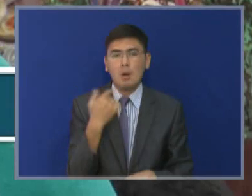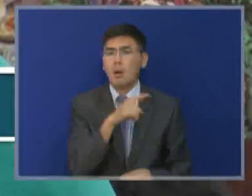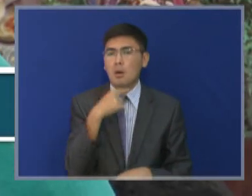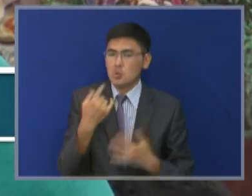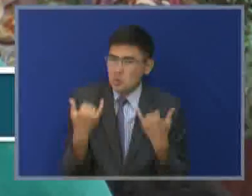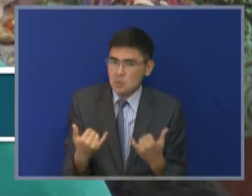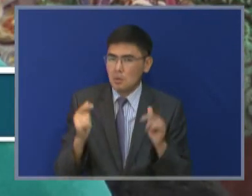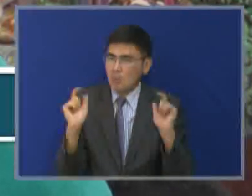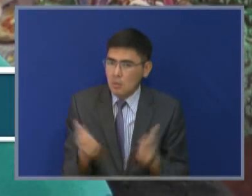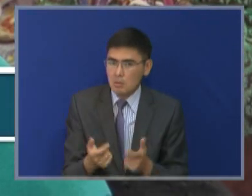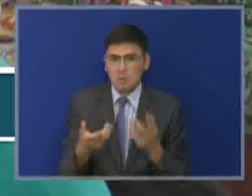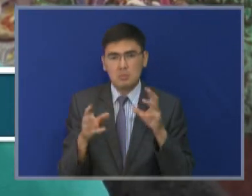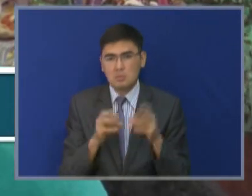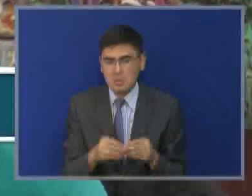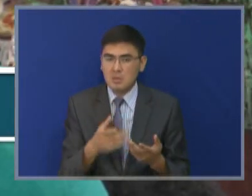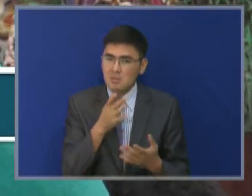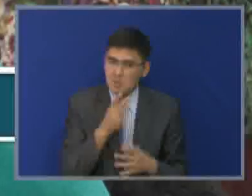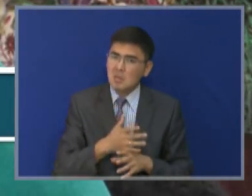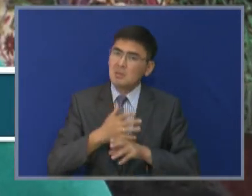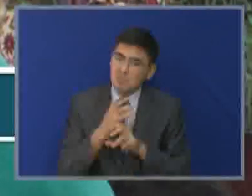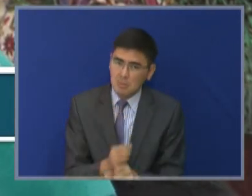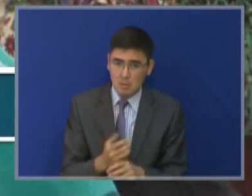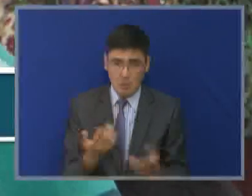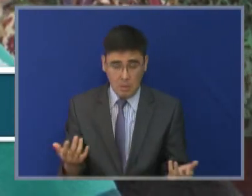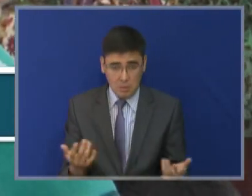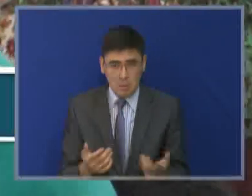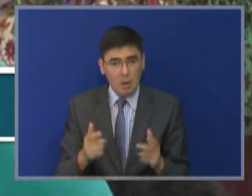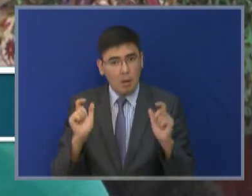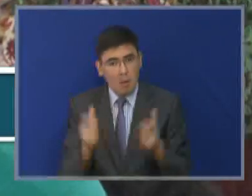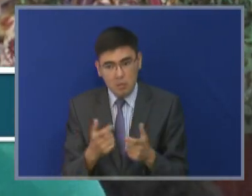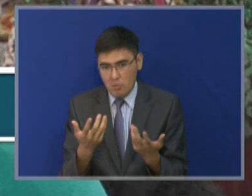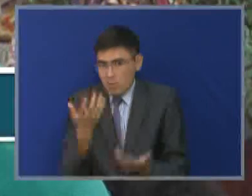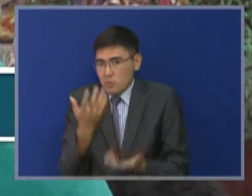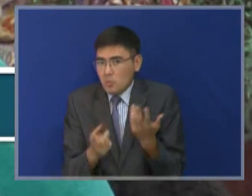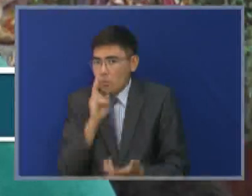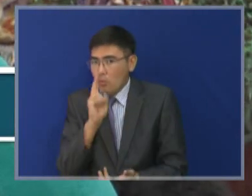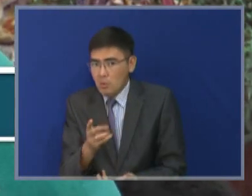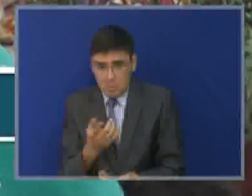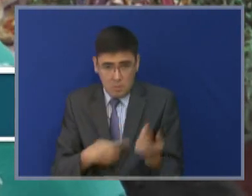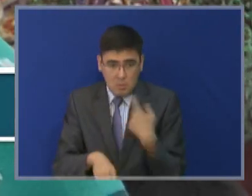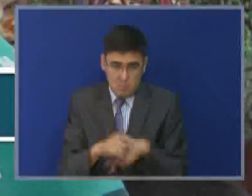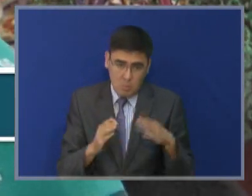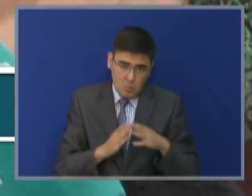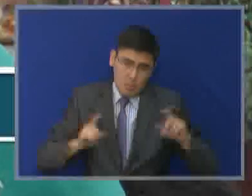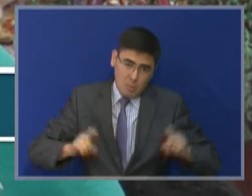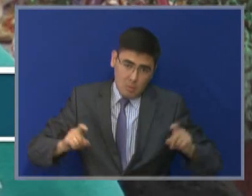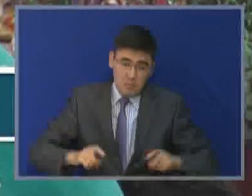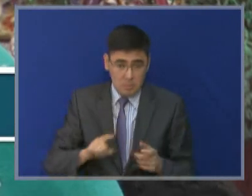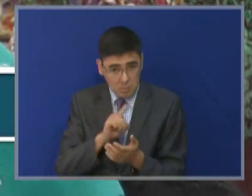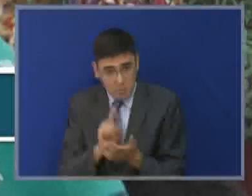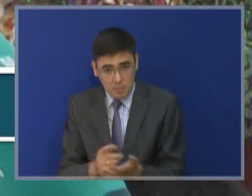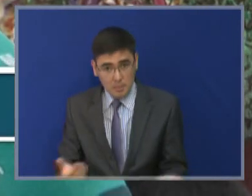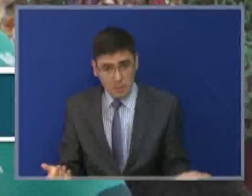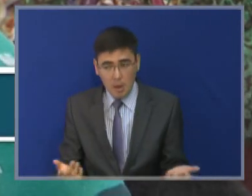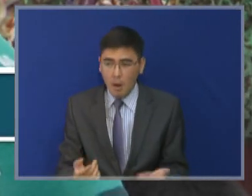отыр. Алайда карантин мерзімін ұзартпасына кім кепіл? Мүмкін карантин 2 жыл болады. Барлығымыз үйде отыруымыз керек пе? Олар бізге